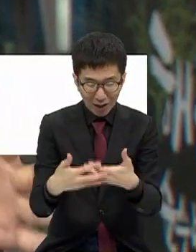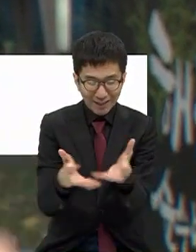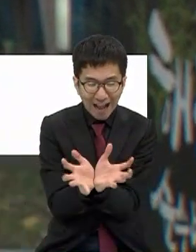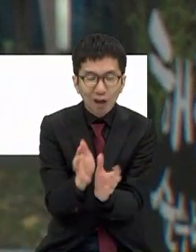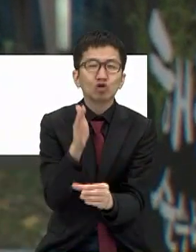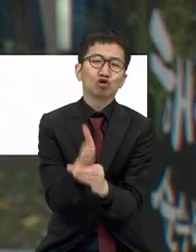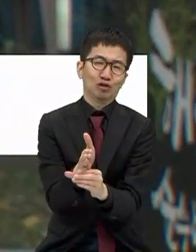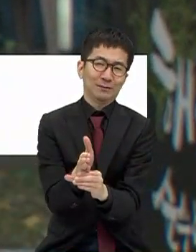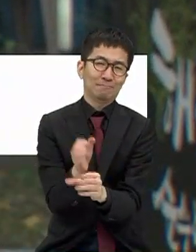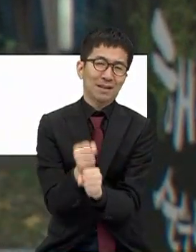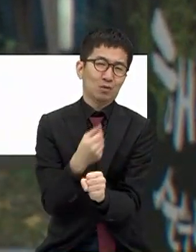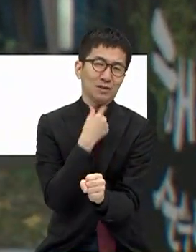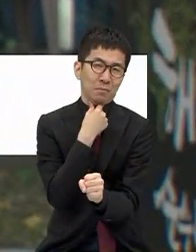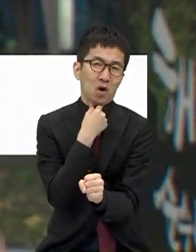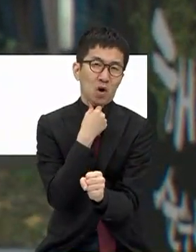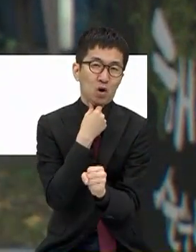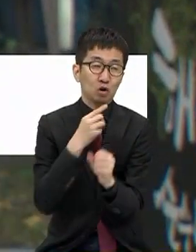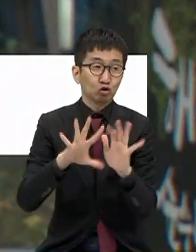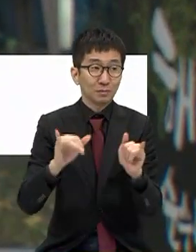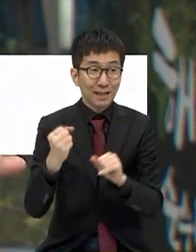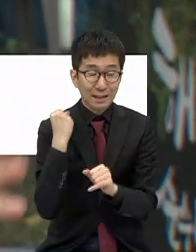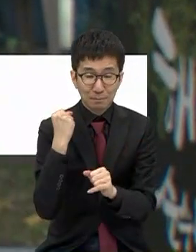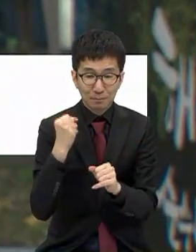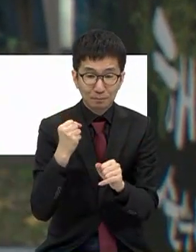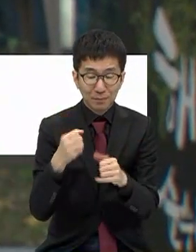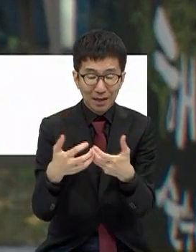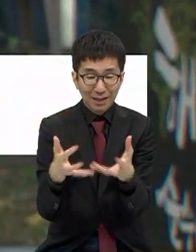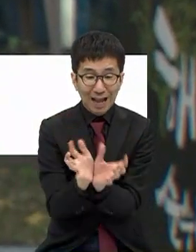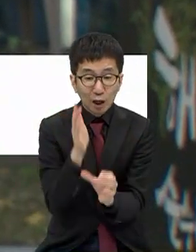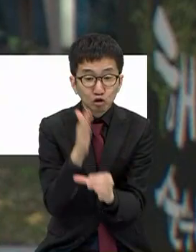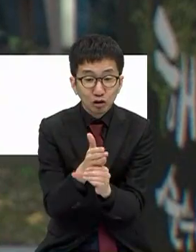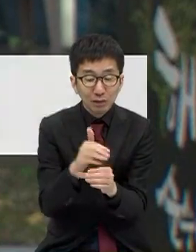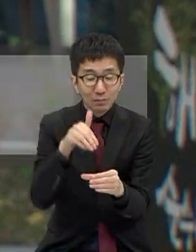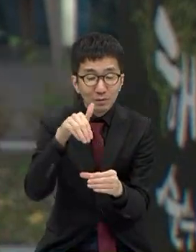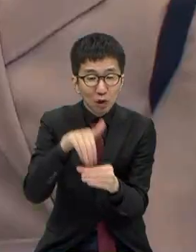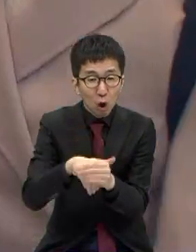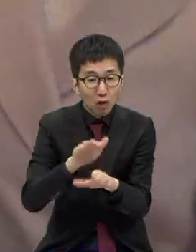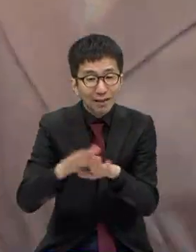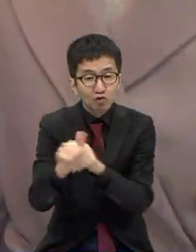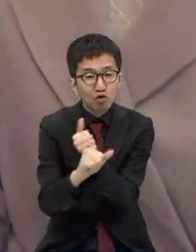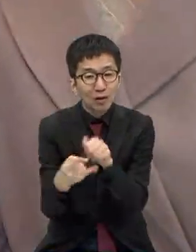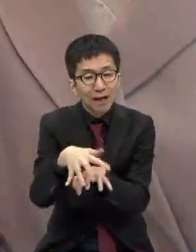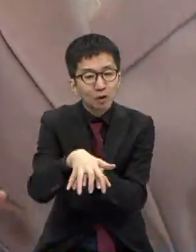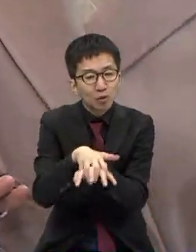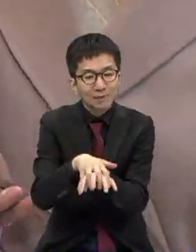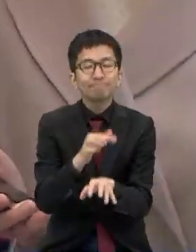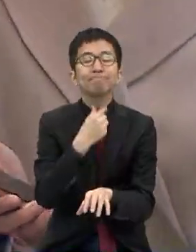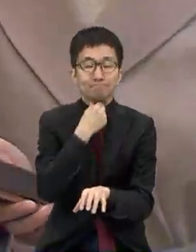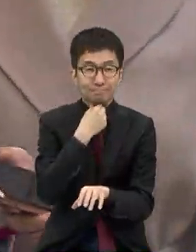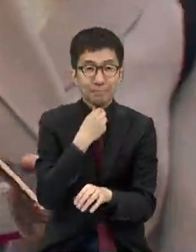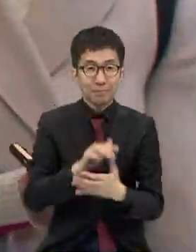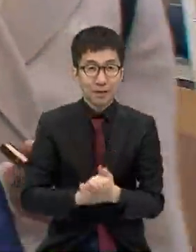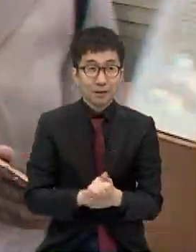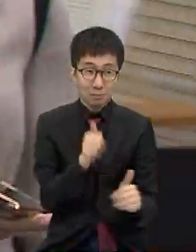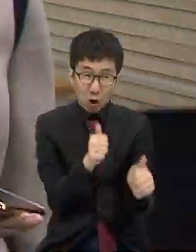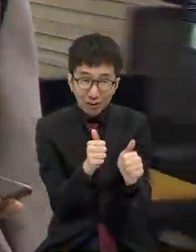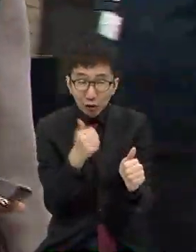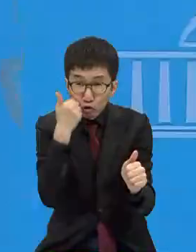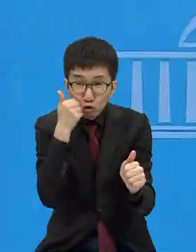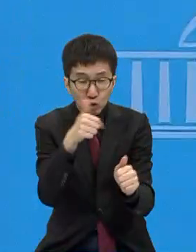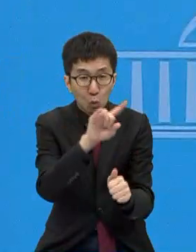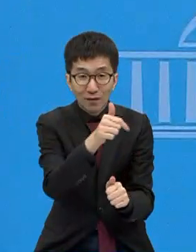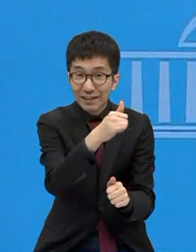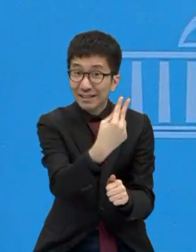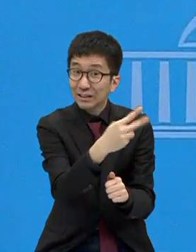된다. 국민의힘 당 중심의 선대위 체제다. 윤 후보는 경선 경쟁자인 원희룡